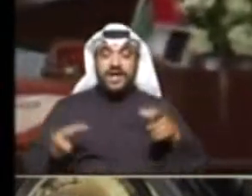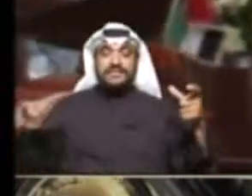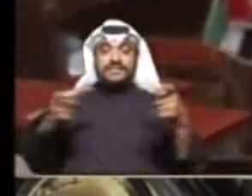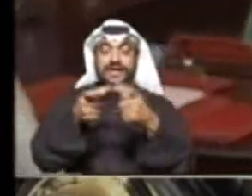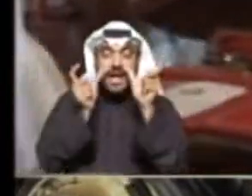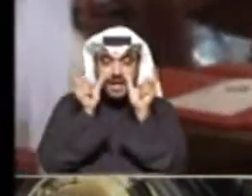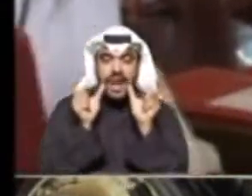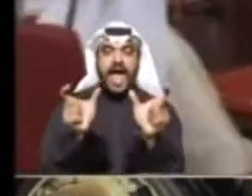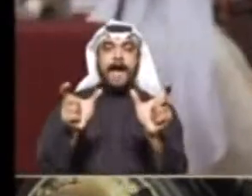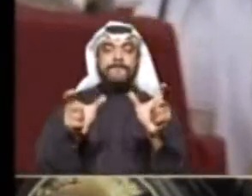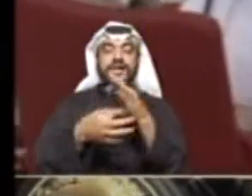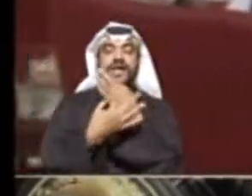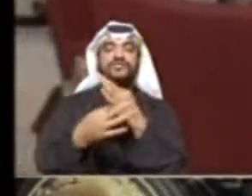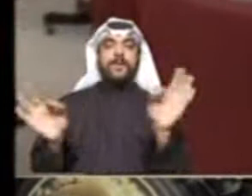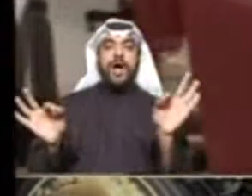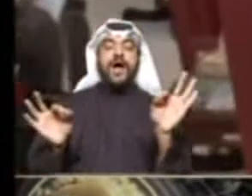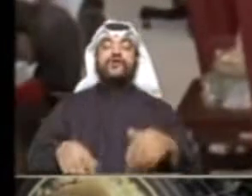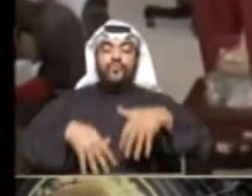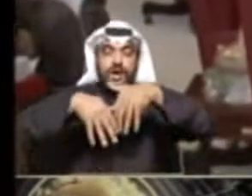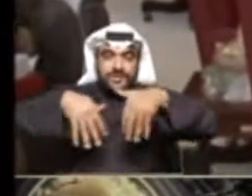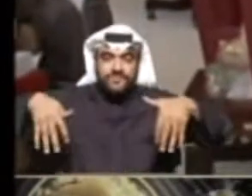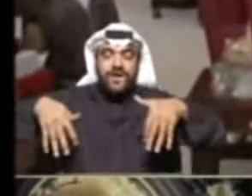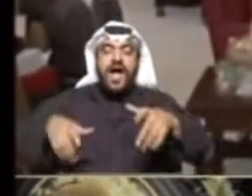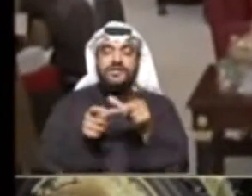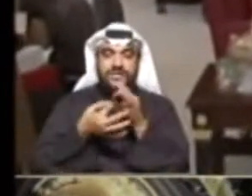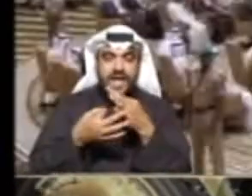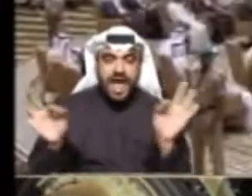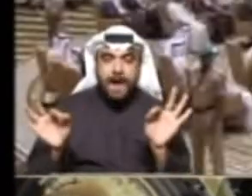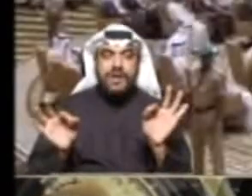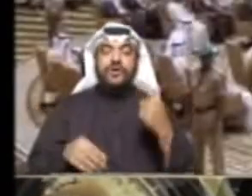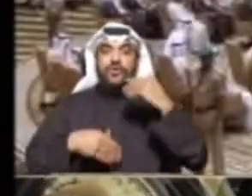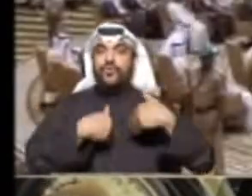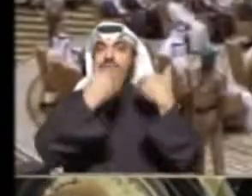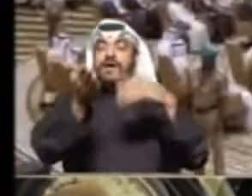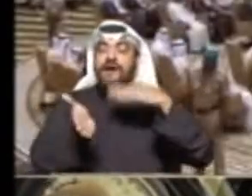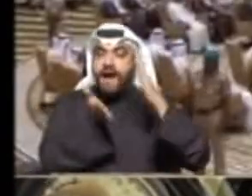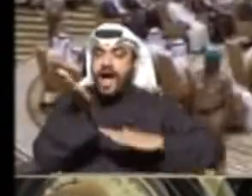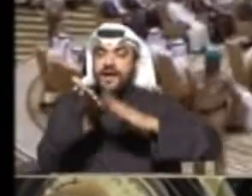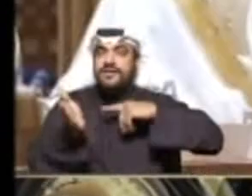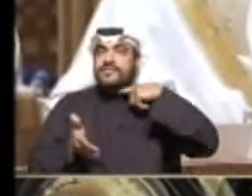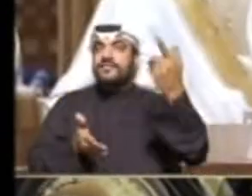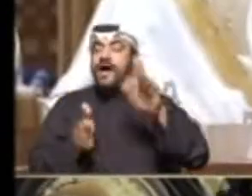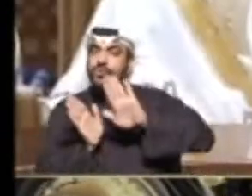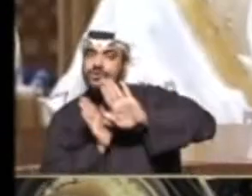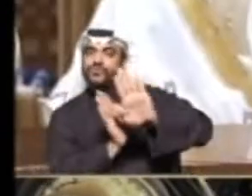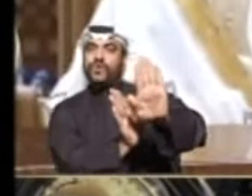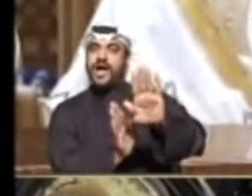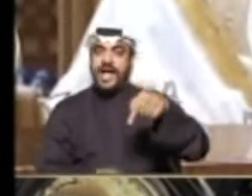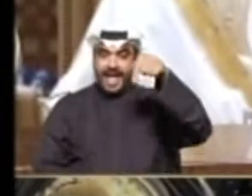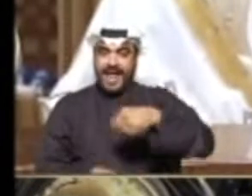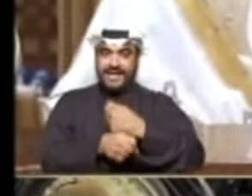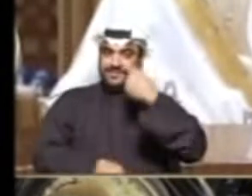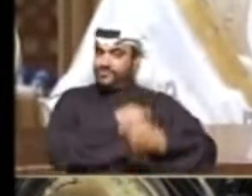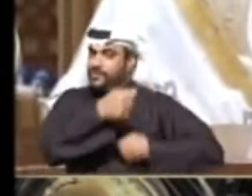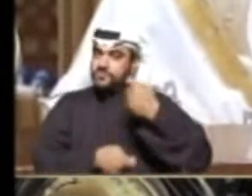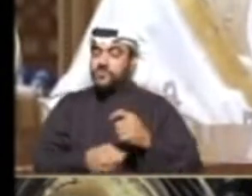الجماعي وسياجا لحماية مكتسبات دوله والتصدي للأخطار التي تعترضها، وأصبح يؤدي